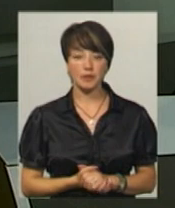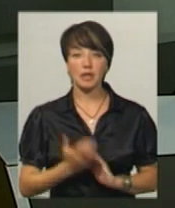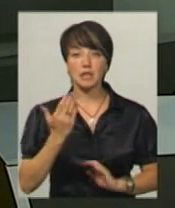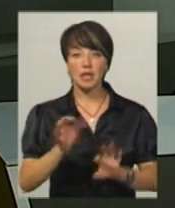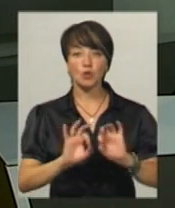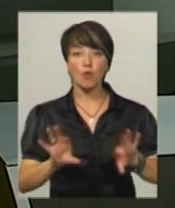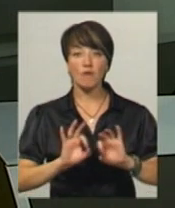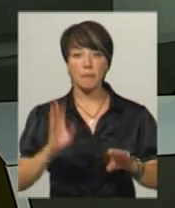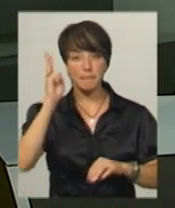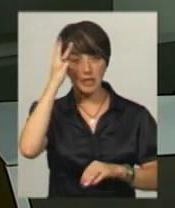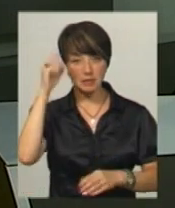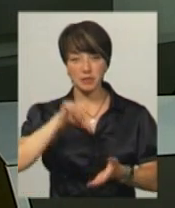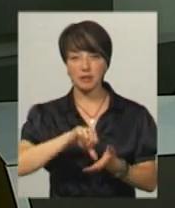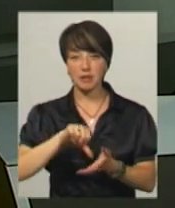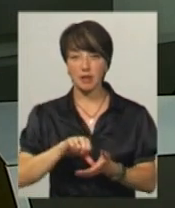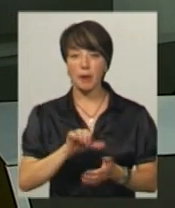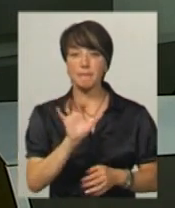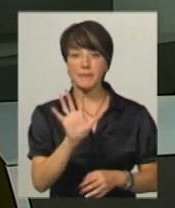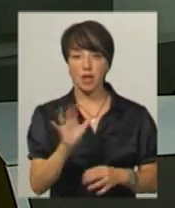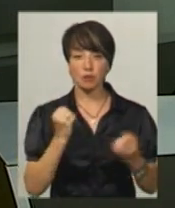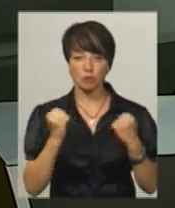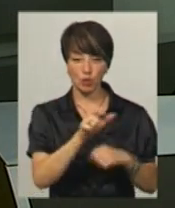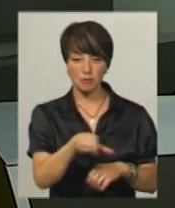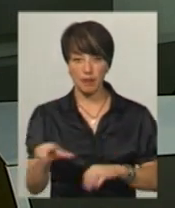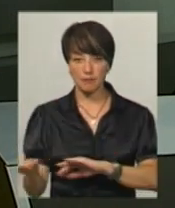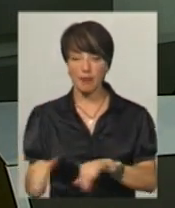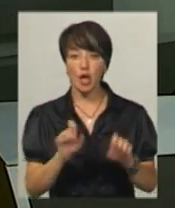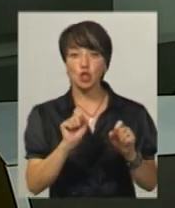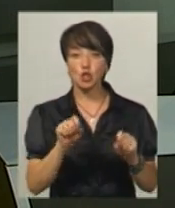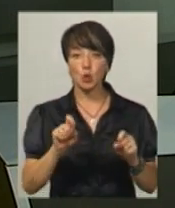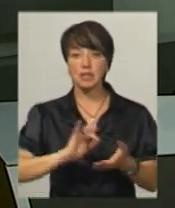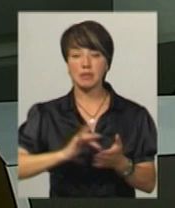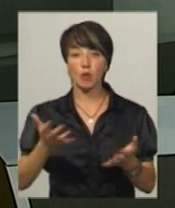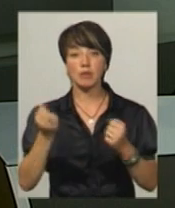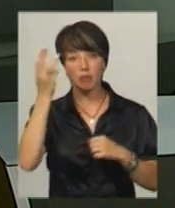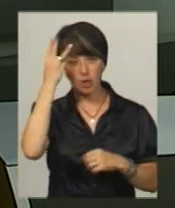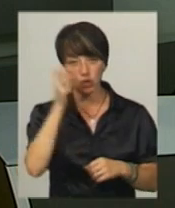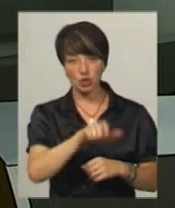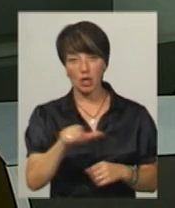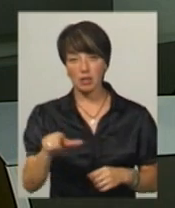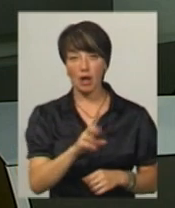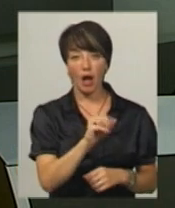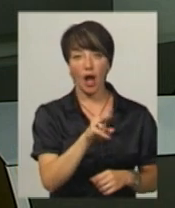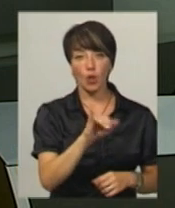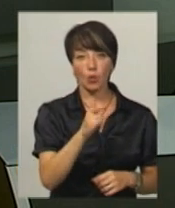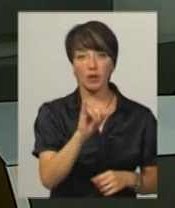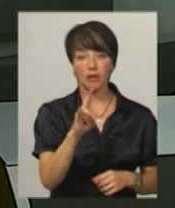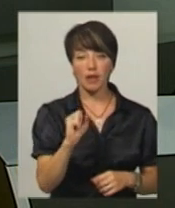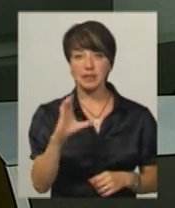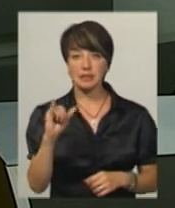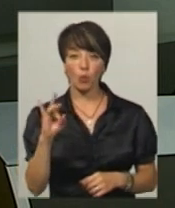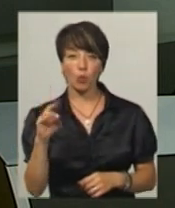її словами, Хмельницькі представляли 5 спортсменів. Золото і срібло отримали хмельничанки Анна Калугіна і Софія Сікорська